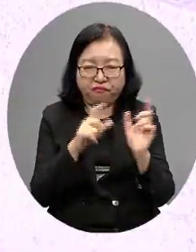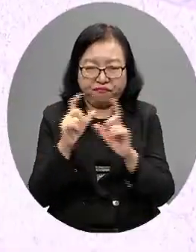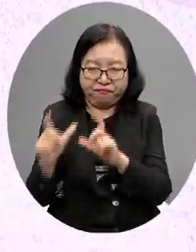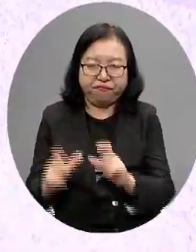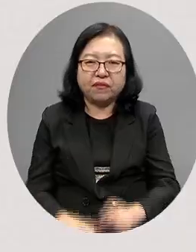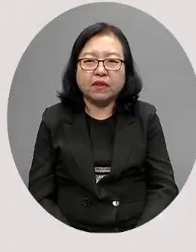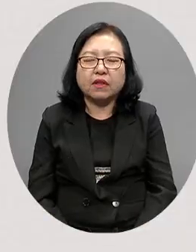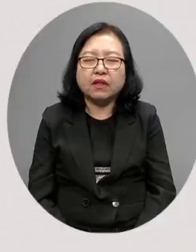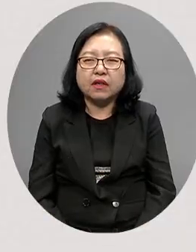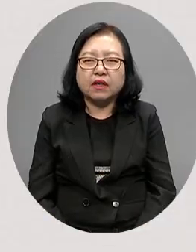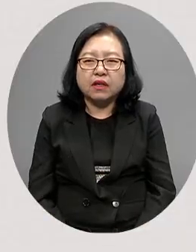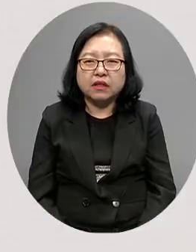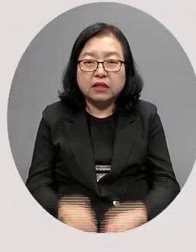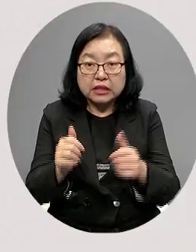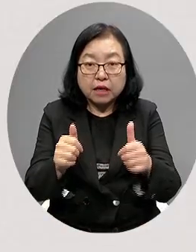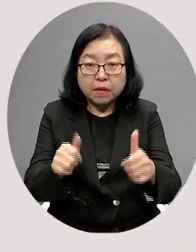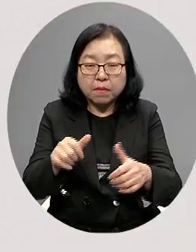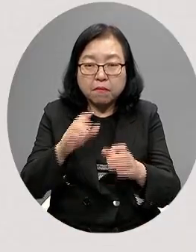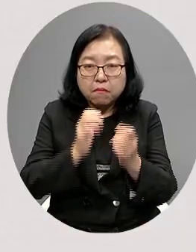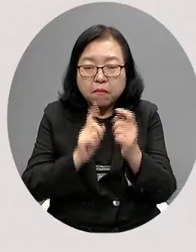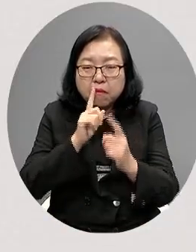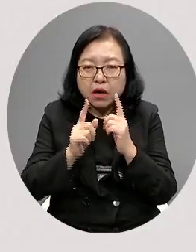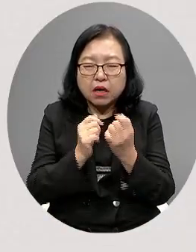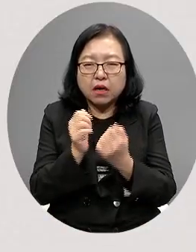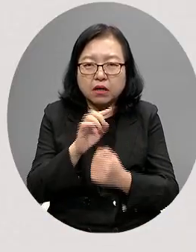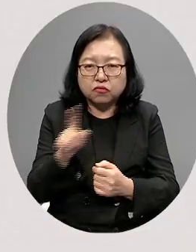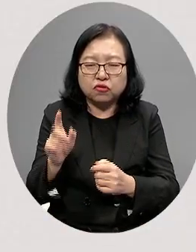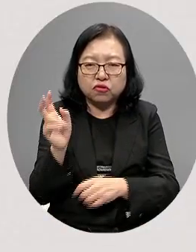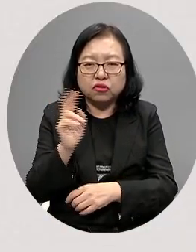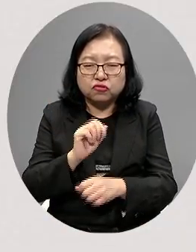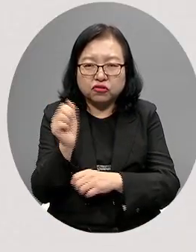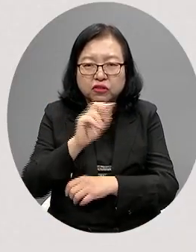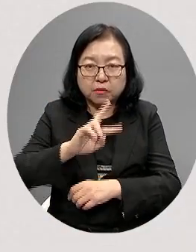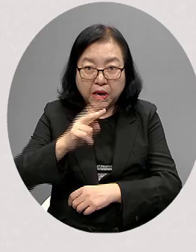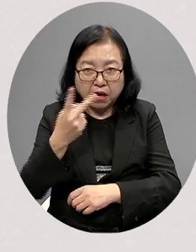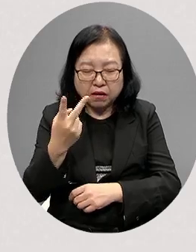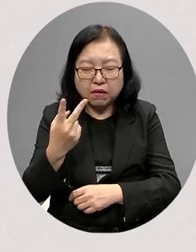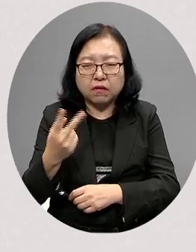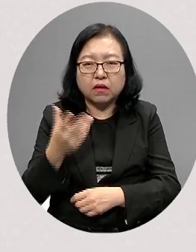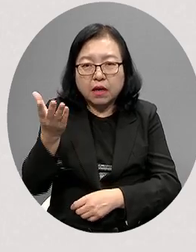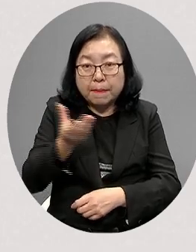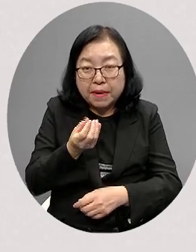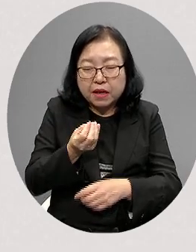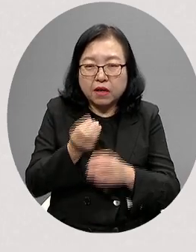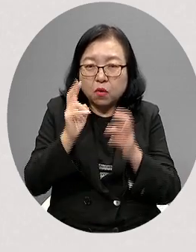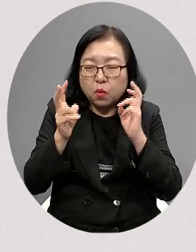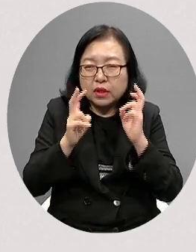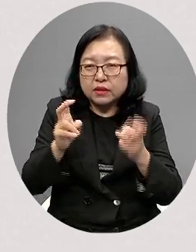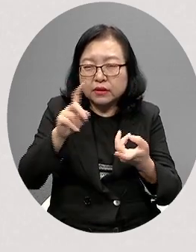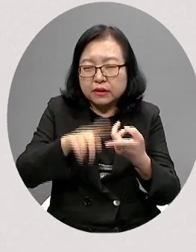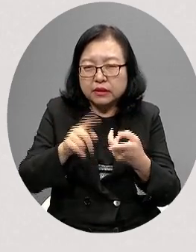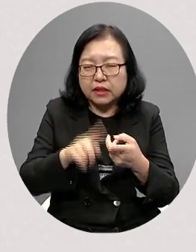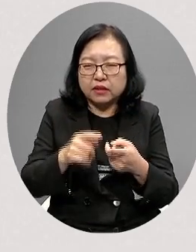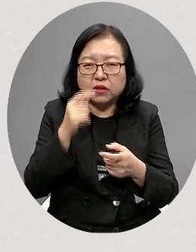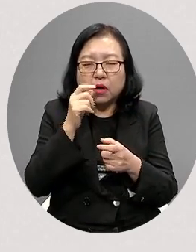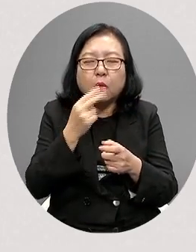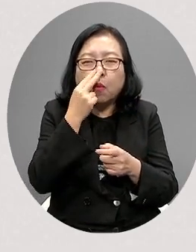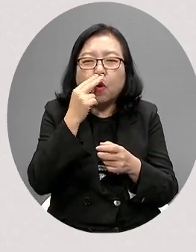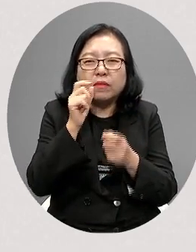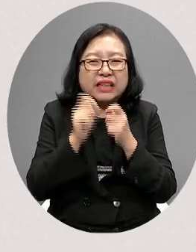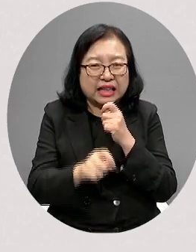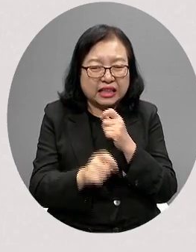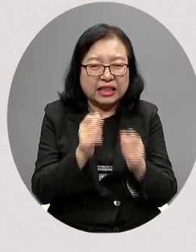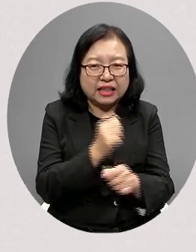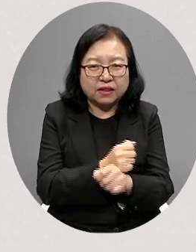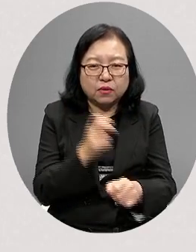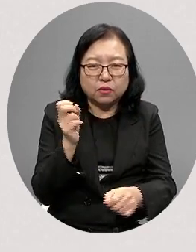선고했습니다 재판부는 운전자 바꿔치기로 렌터카 업체를 속여 보험 사기를 벌리려 했고 출소 이후 누범 기간인 점을